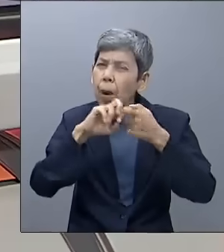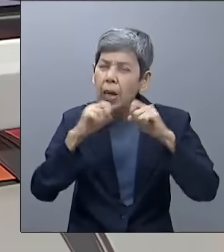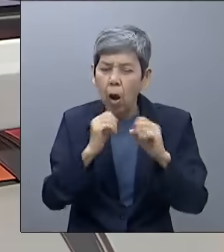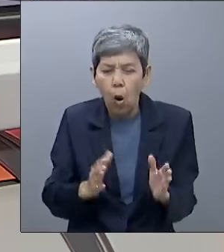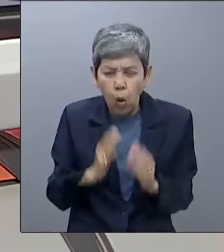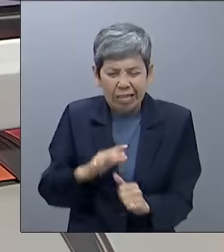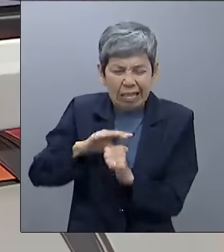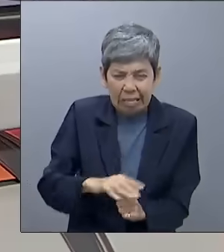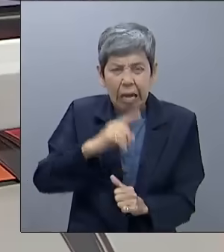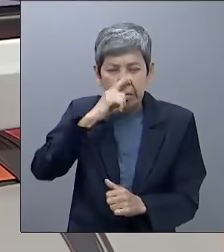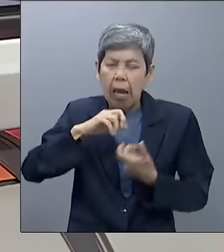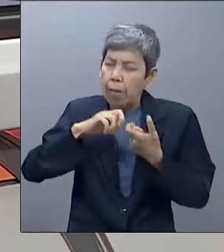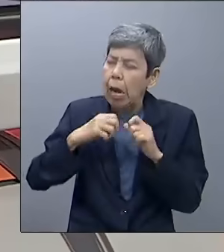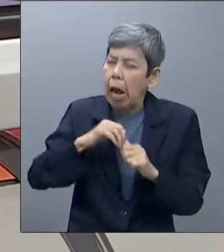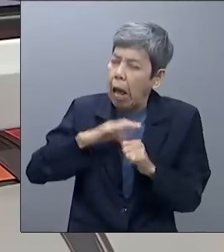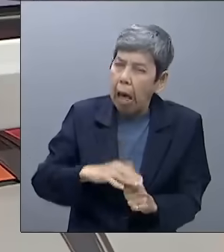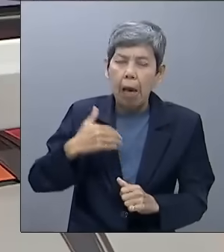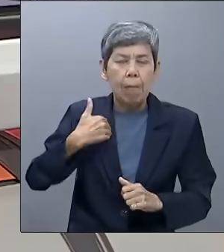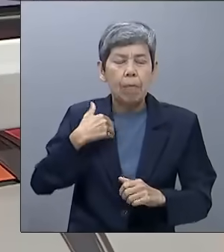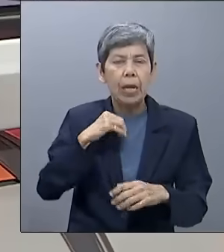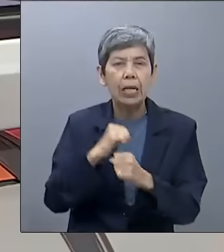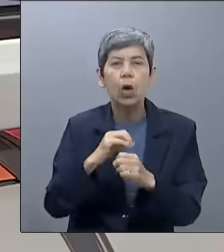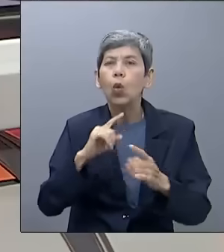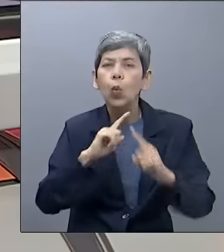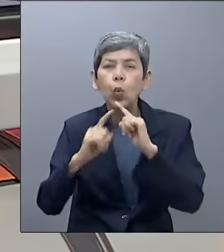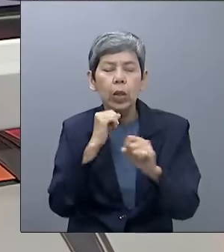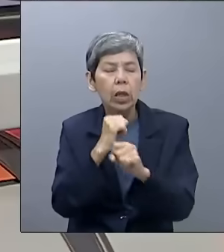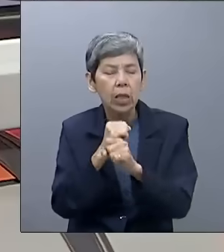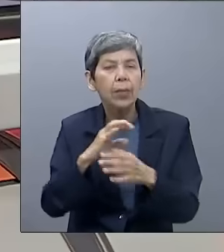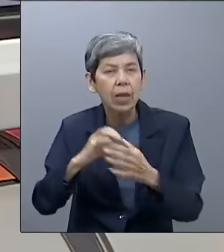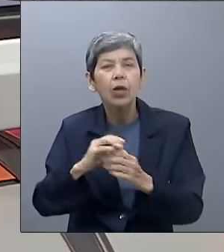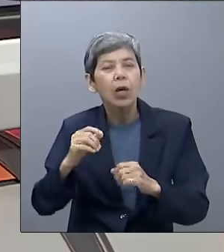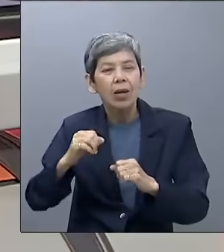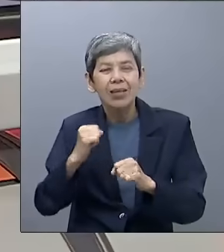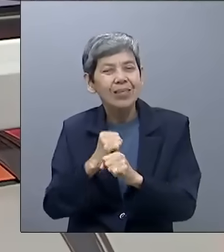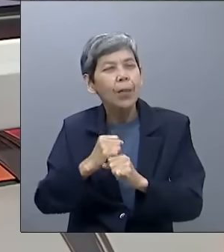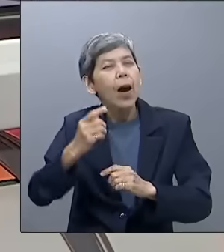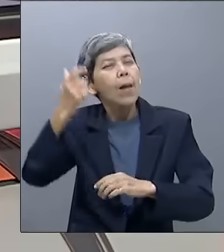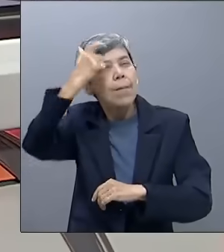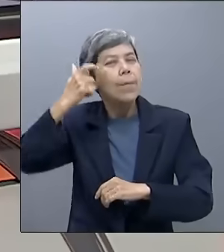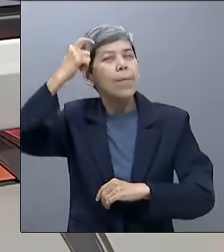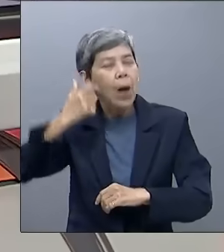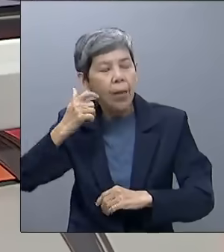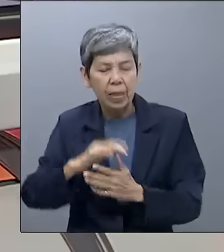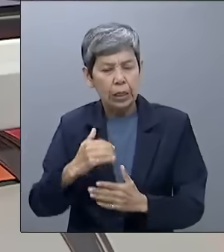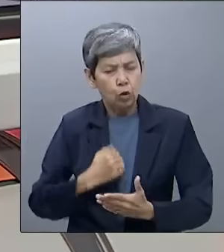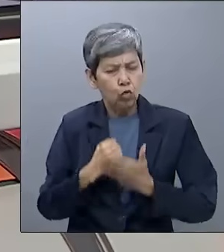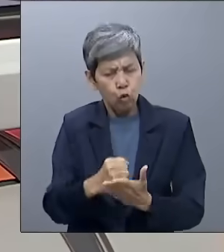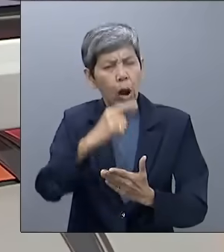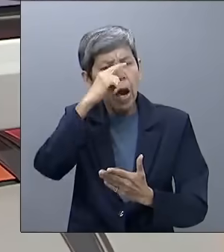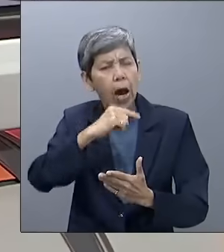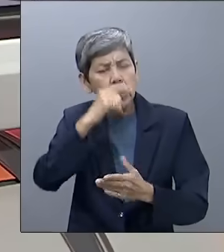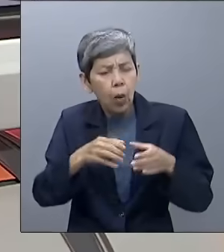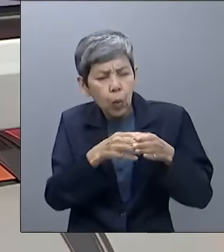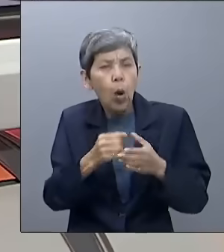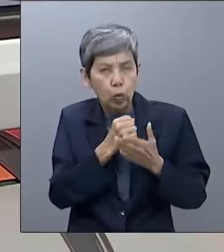มนุษย์ที่ไทยได้รับผลกระทบมานะคะจากข้อตกลงพิเศษที่เกิดขึ้นในเมียนมาร์และเรื่องหลักก็คือจะช่วยเหลือคนไทยในเล่าก่าย